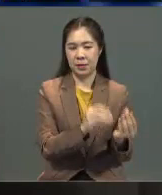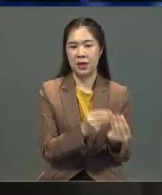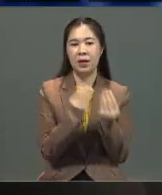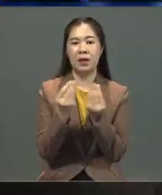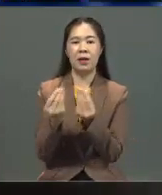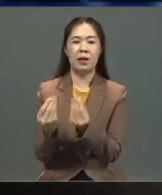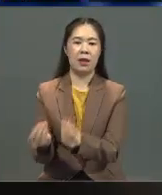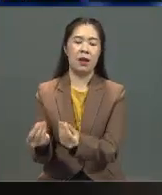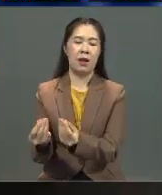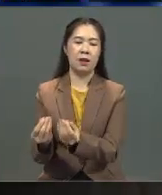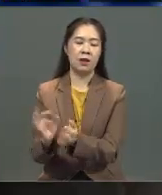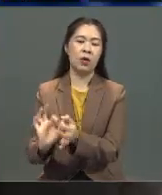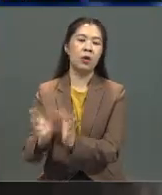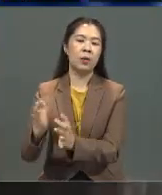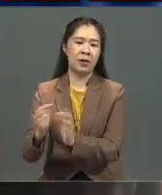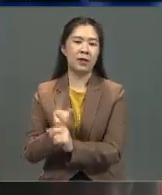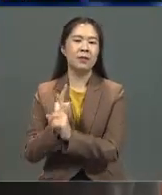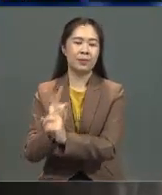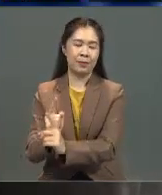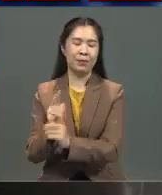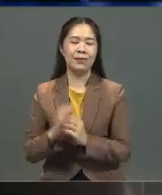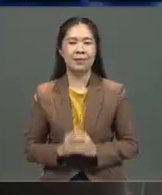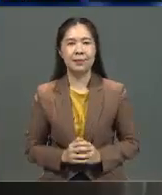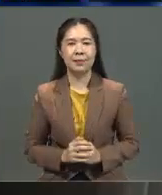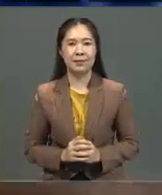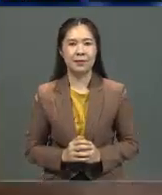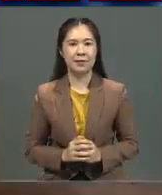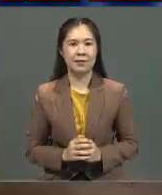างเพื่อนำมาประกอบพิธีฌาปนกิจตามประเพณี